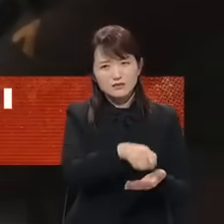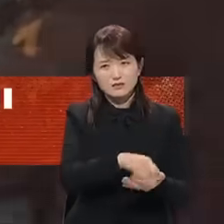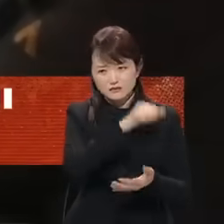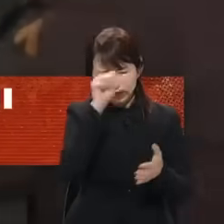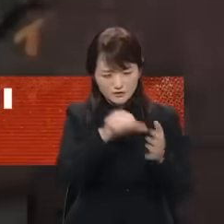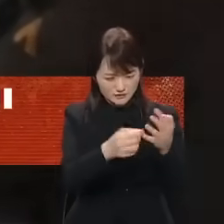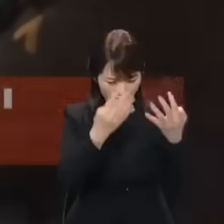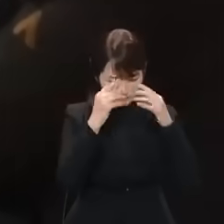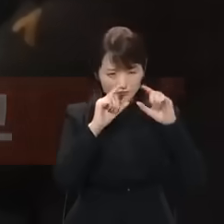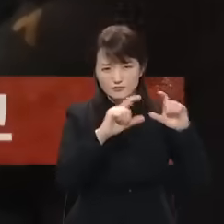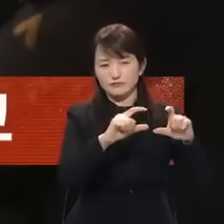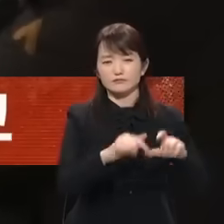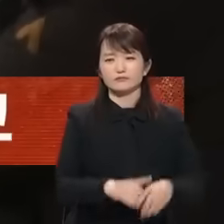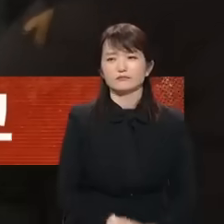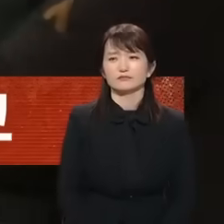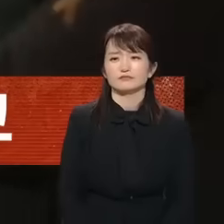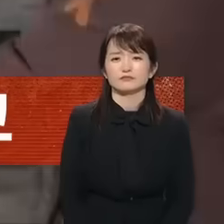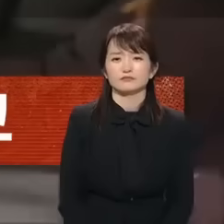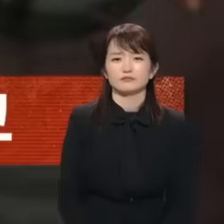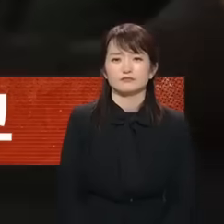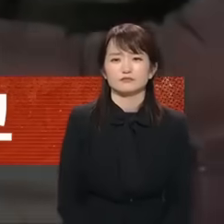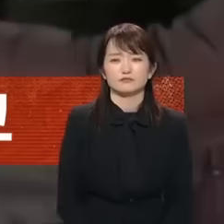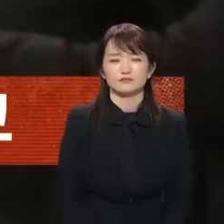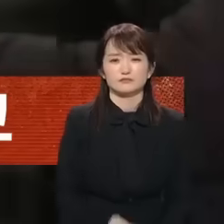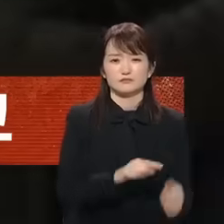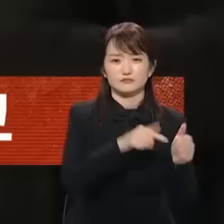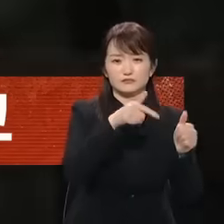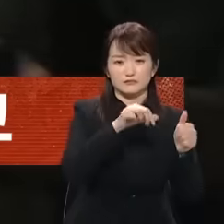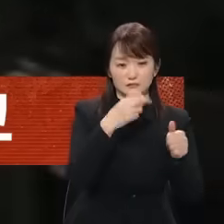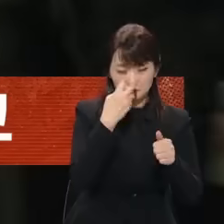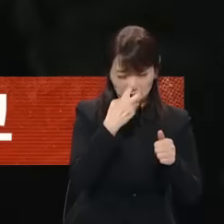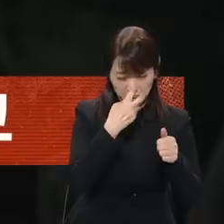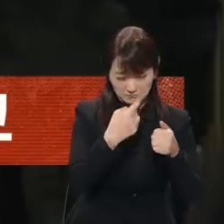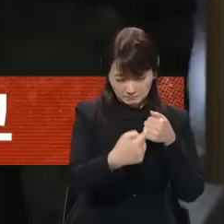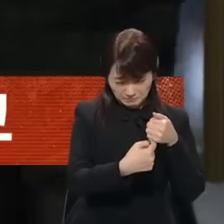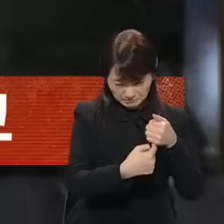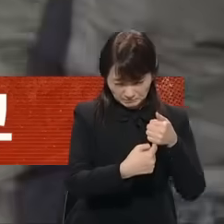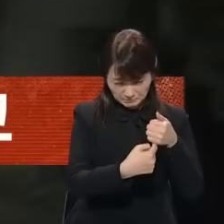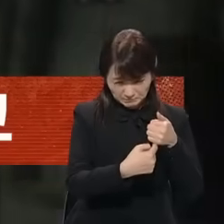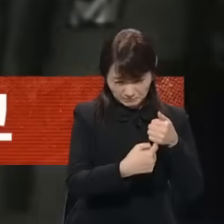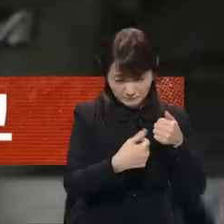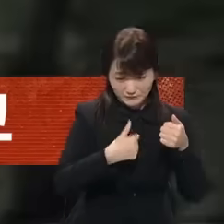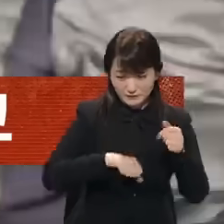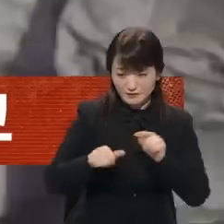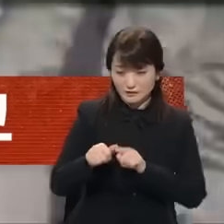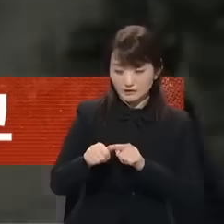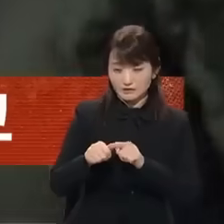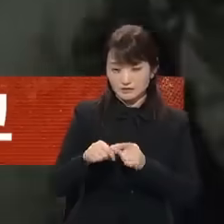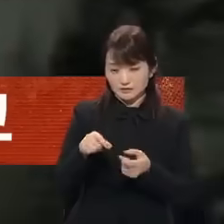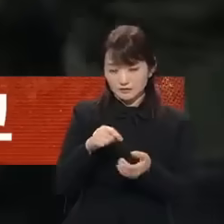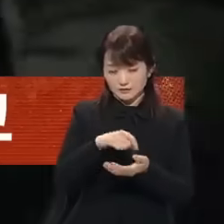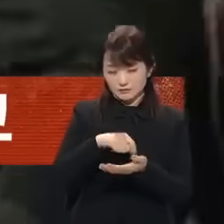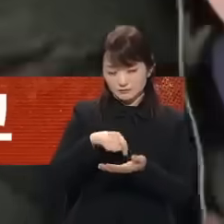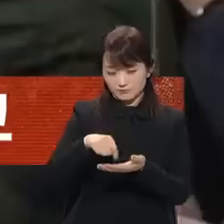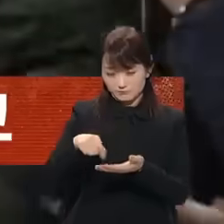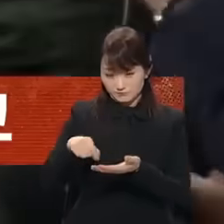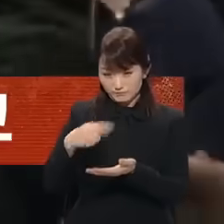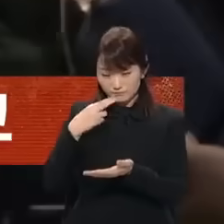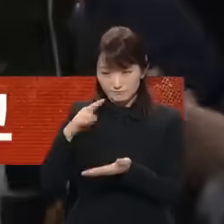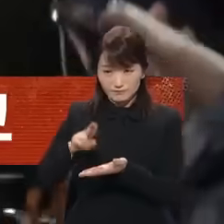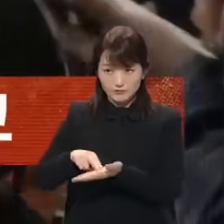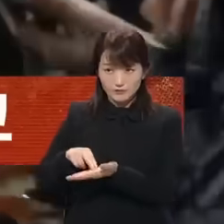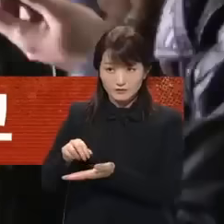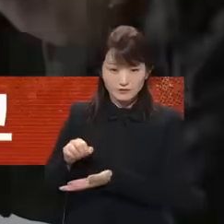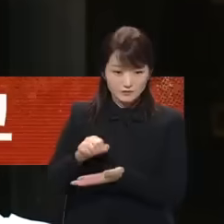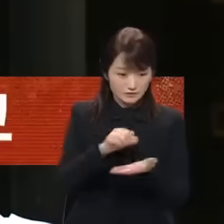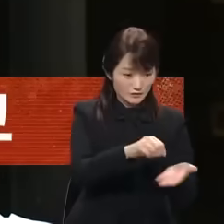징역을 선고했습니다 정 정현근이 조사를 봤던 중에 정현근 아들이 장문의 편지를 들고 왔는데 이걸 본